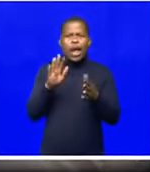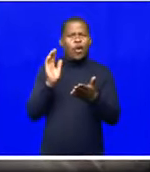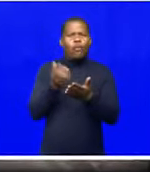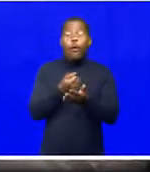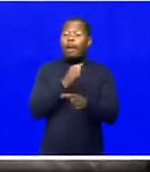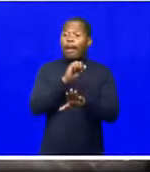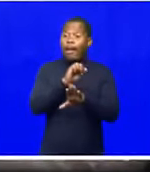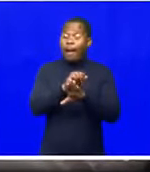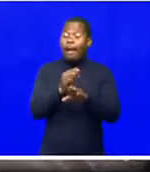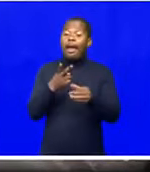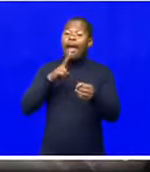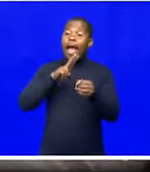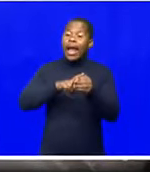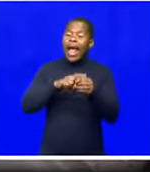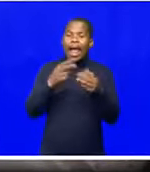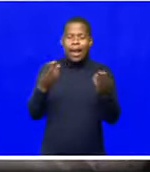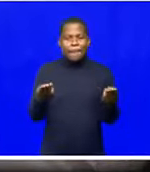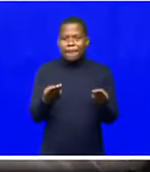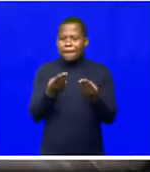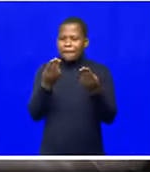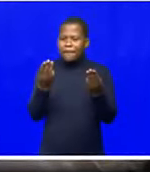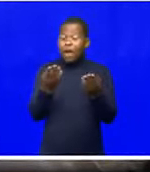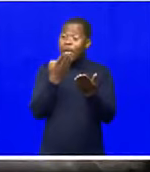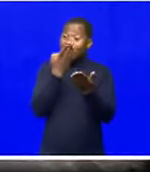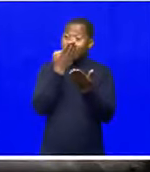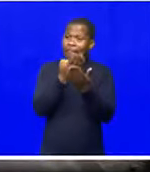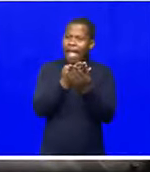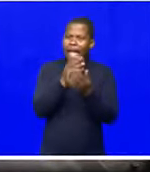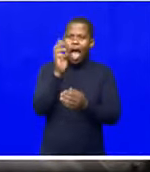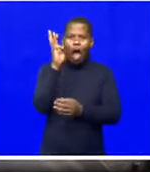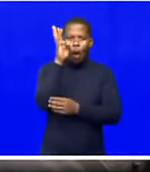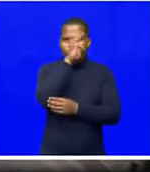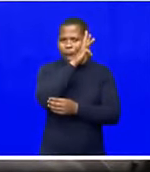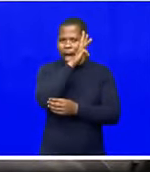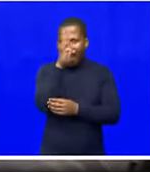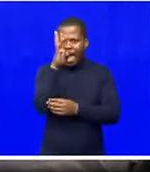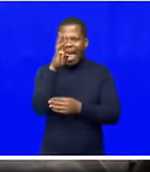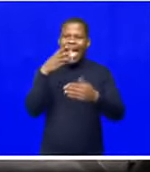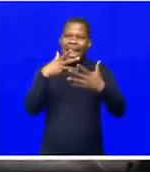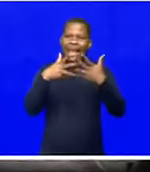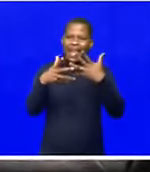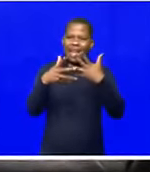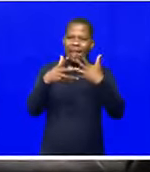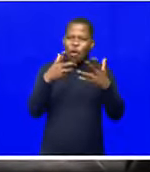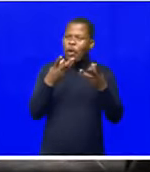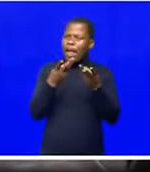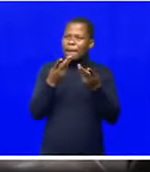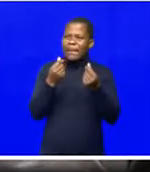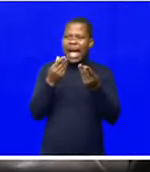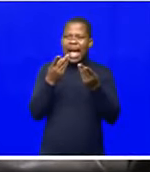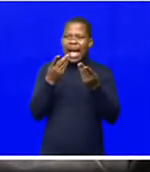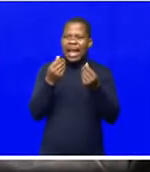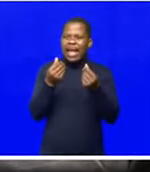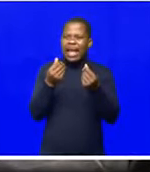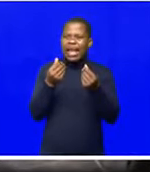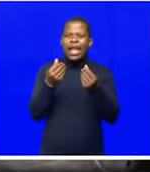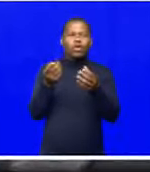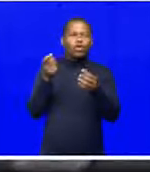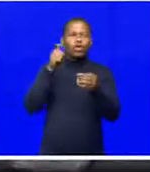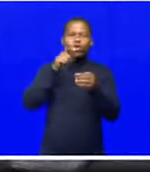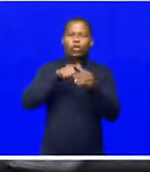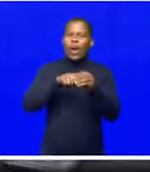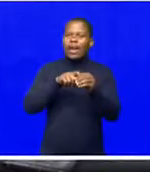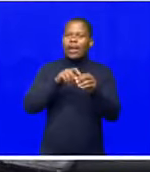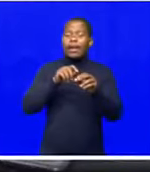Sive siceliwe ke ukuthi sicaphelisise konke lokufuna imali singamane siyiphose